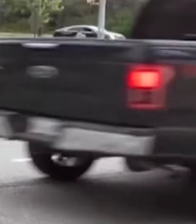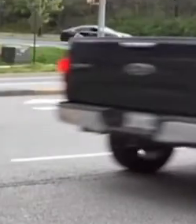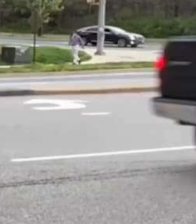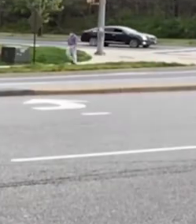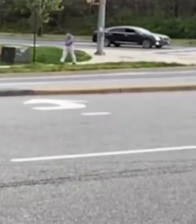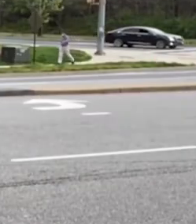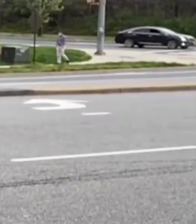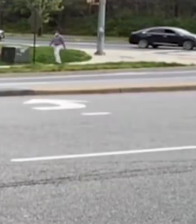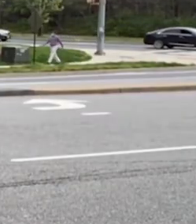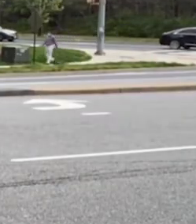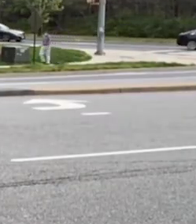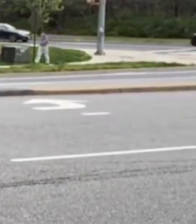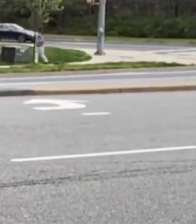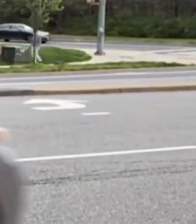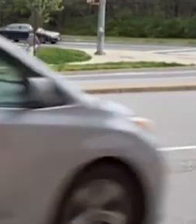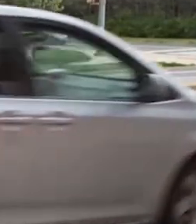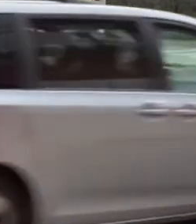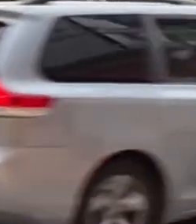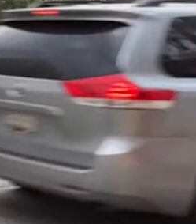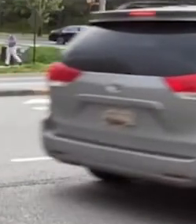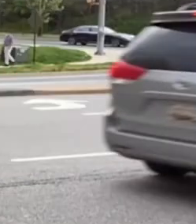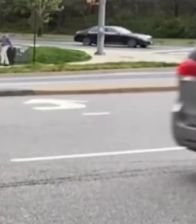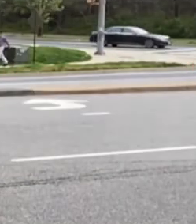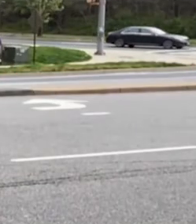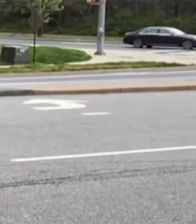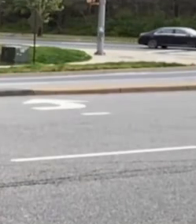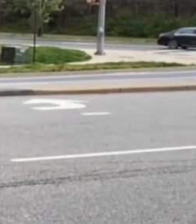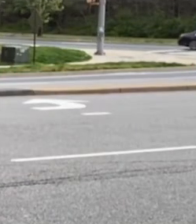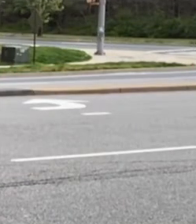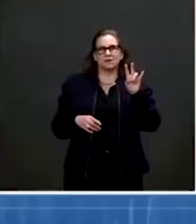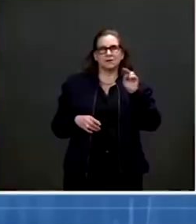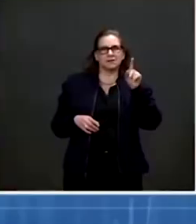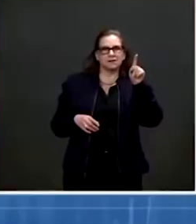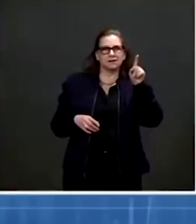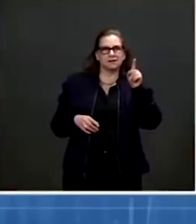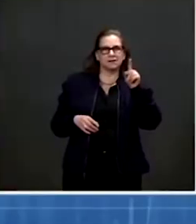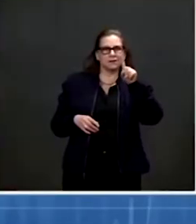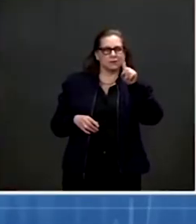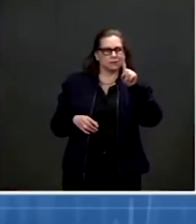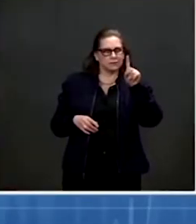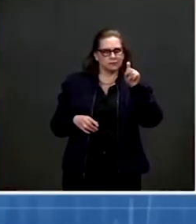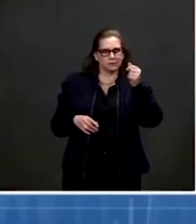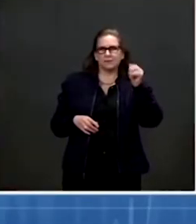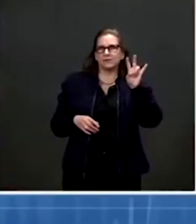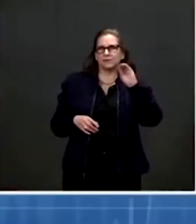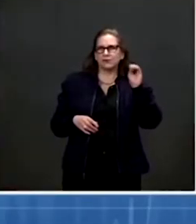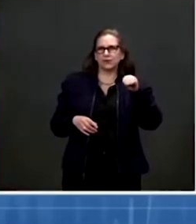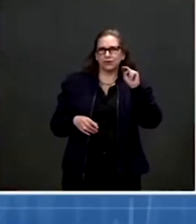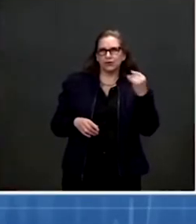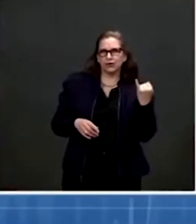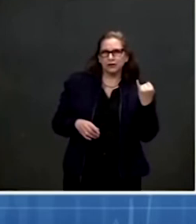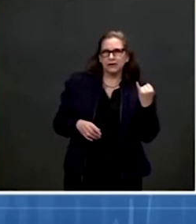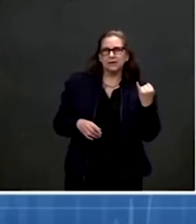virüsün İngiliz ve Güney Afrika varyantları artışın temel sebebi. CDC Başkanı Dr. Rochelle